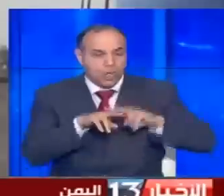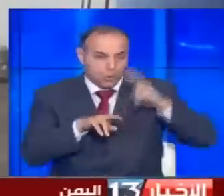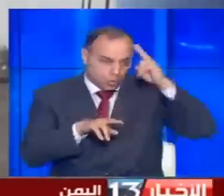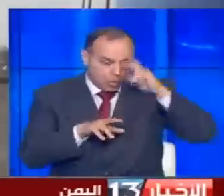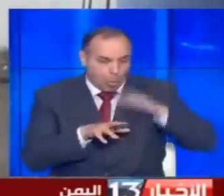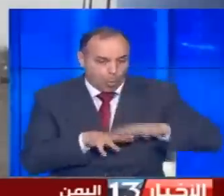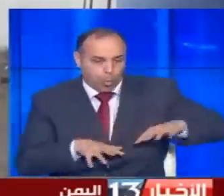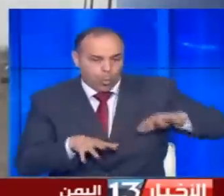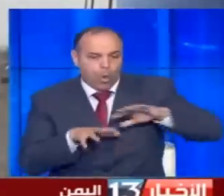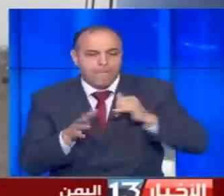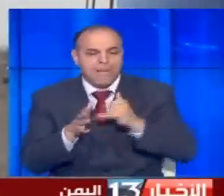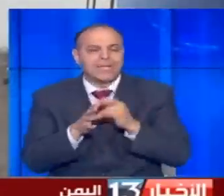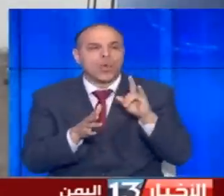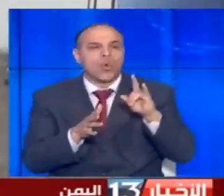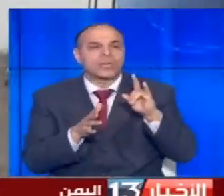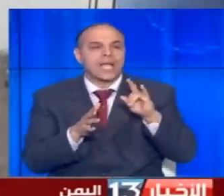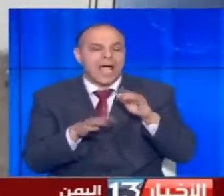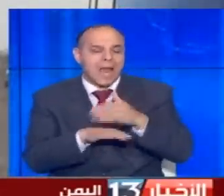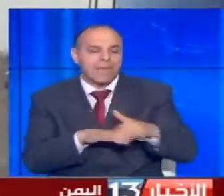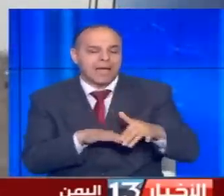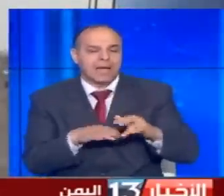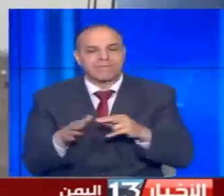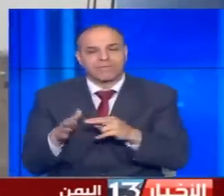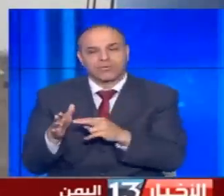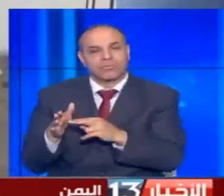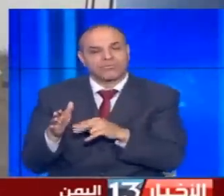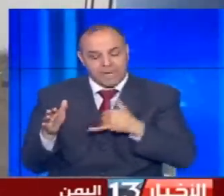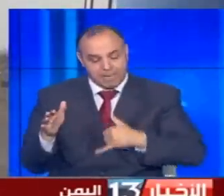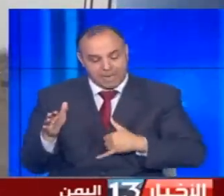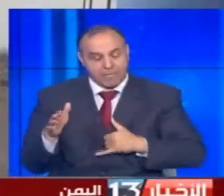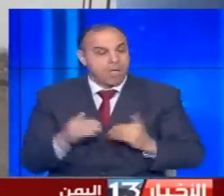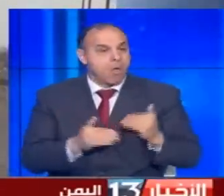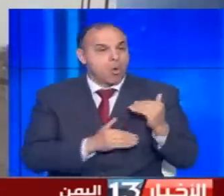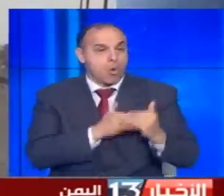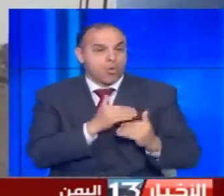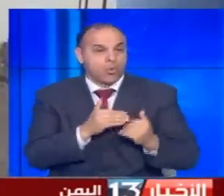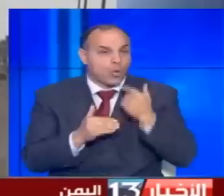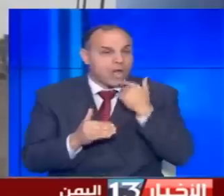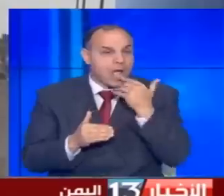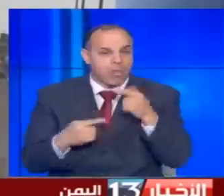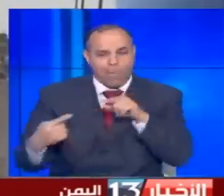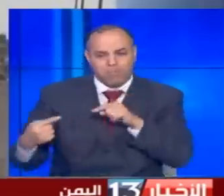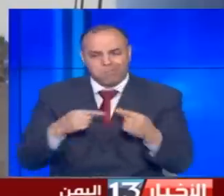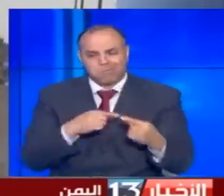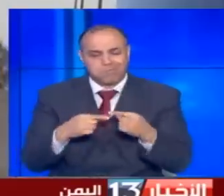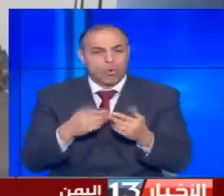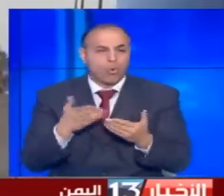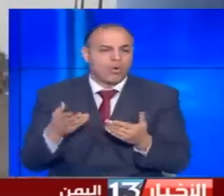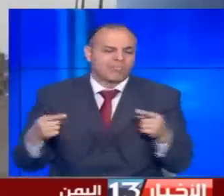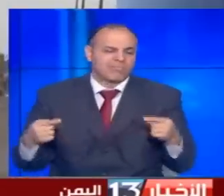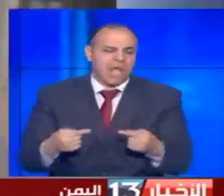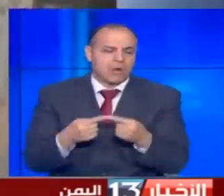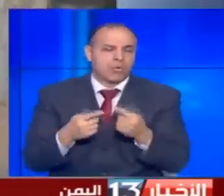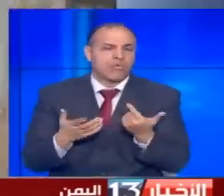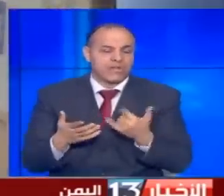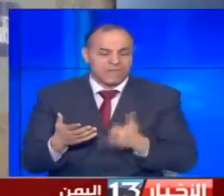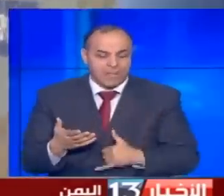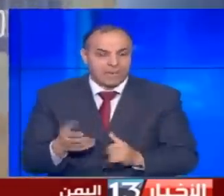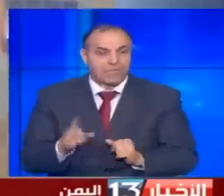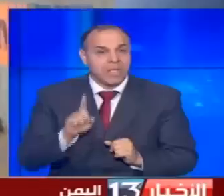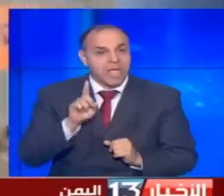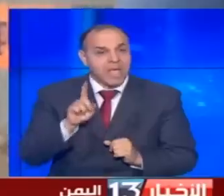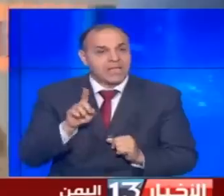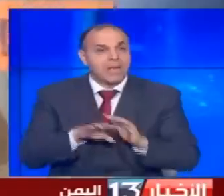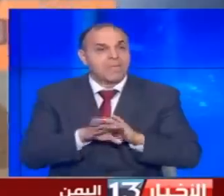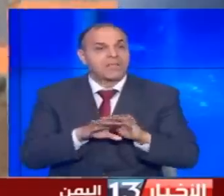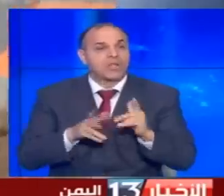شمال مدينه الحديده الساحليه وتاتي هذه الخطوه وسط خلافات بين الاطراف المتحاربه في البلاد حول